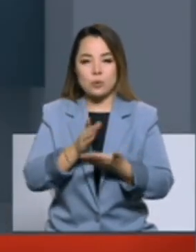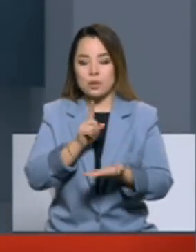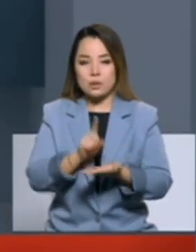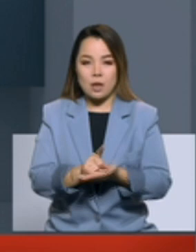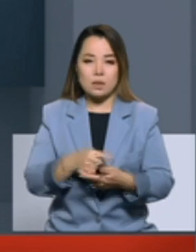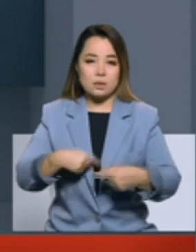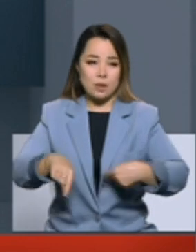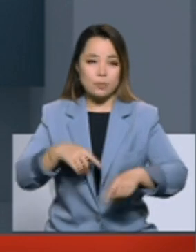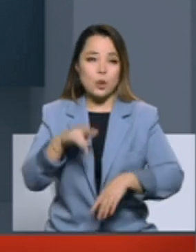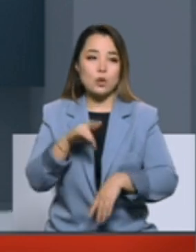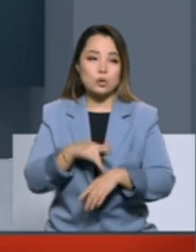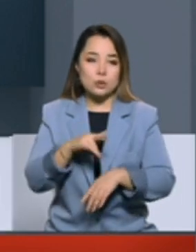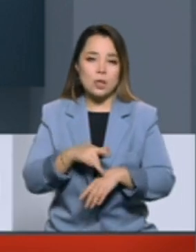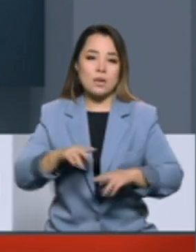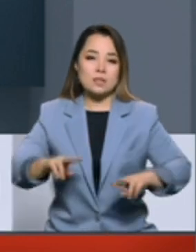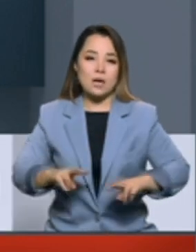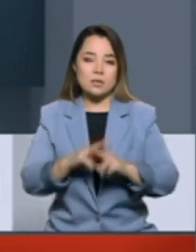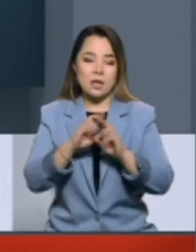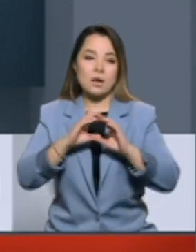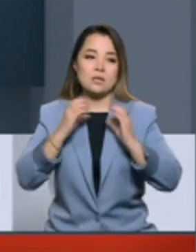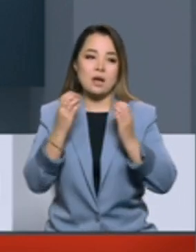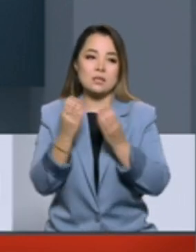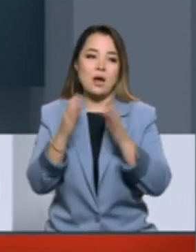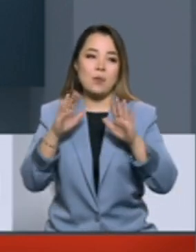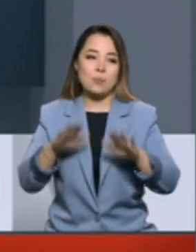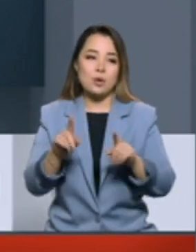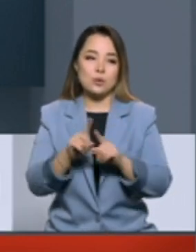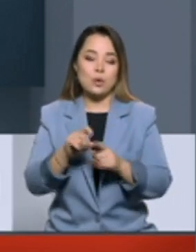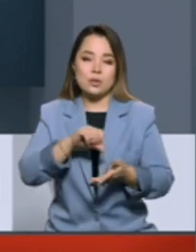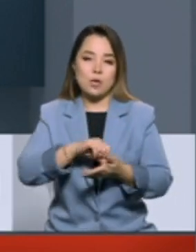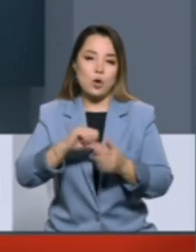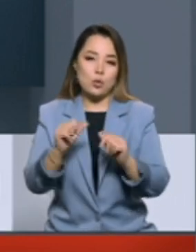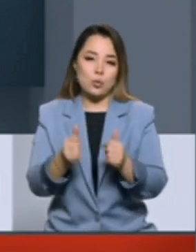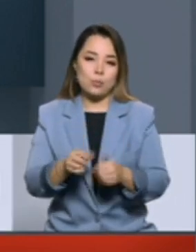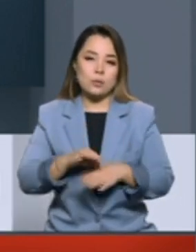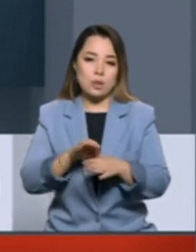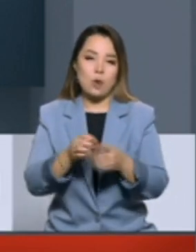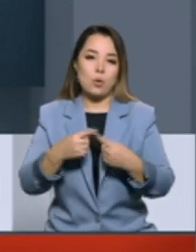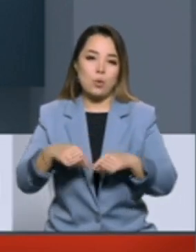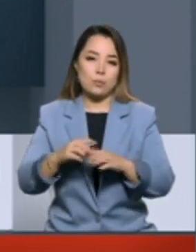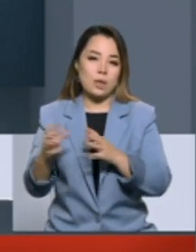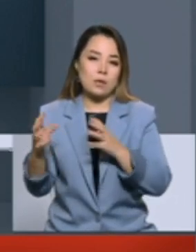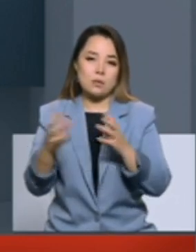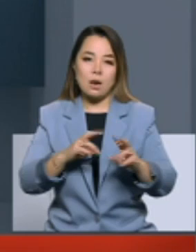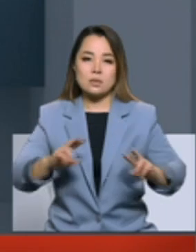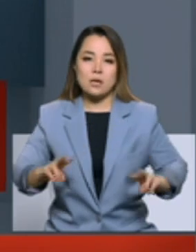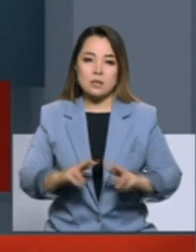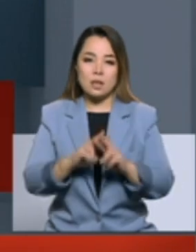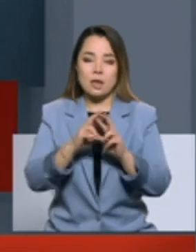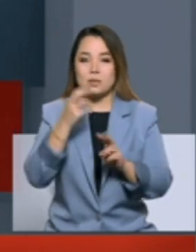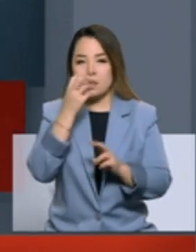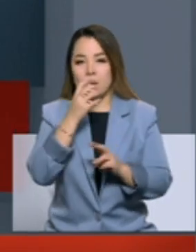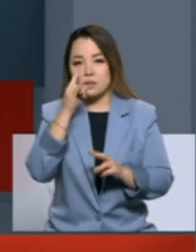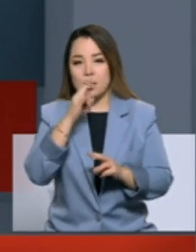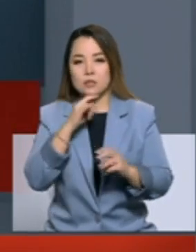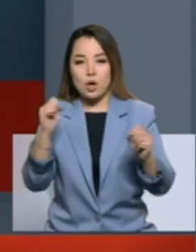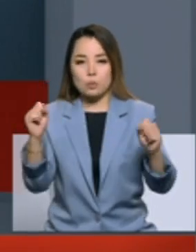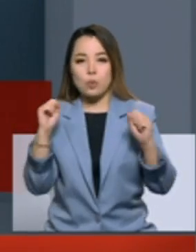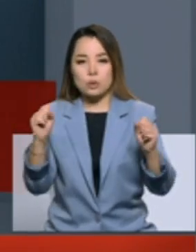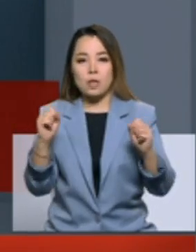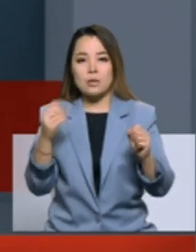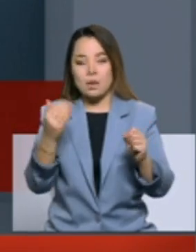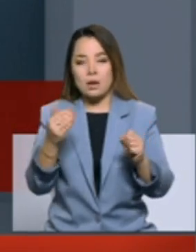көрсетілет. Жанкүйерлерді Астана Арена стадионына тасымалдау ұйымдастырылады. Қоғамдық көліктер, астаналық цирк, Қазақстан спорт